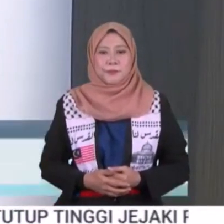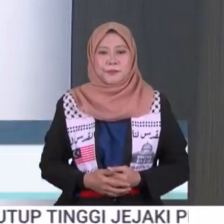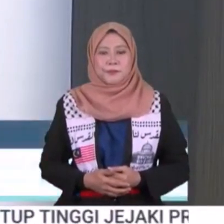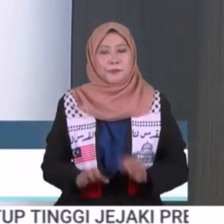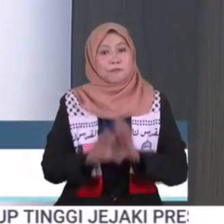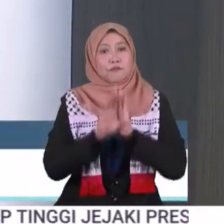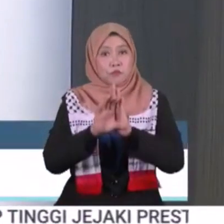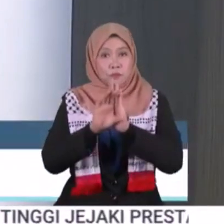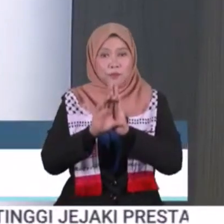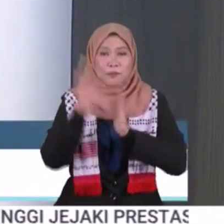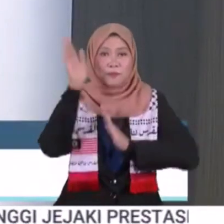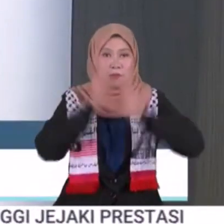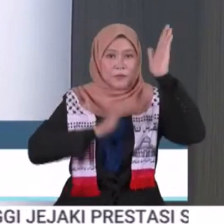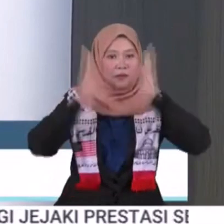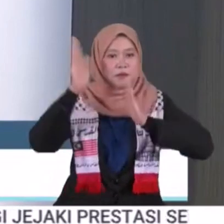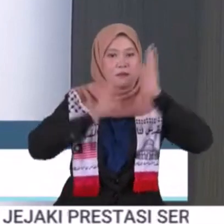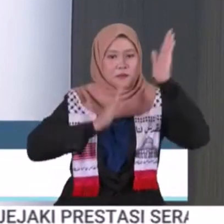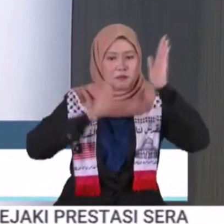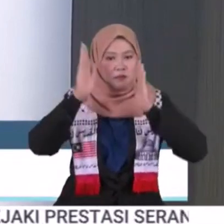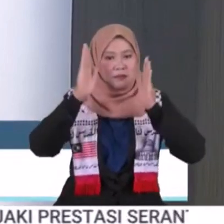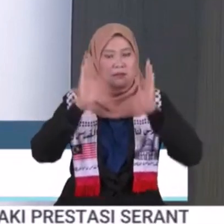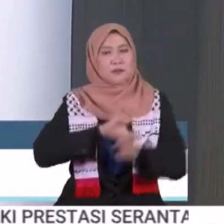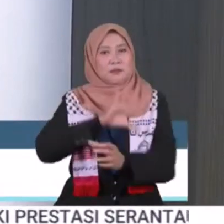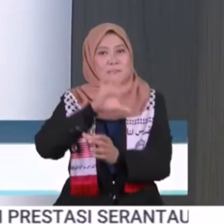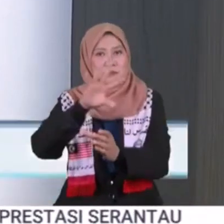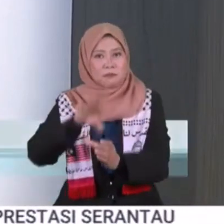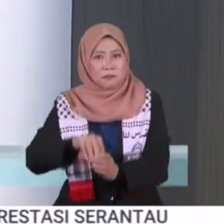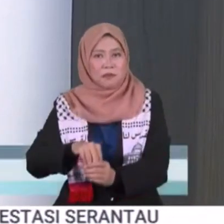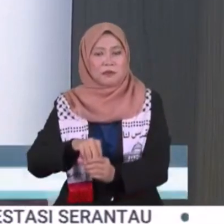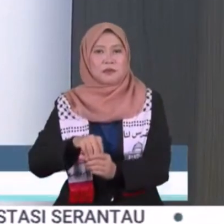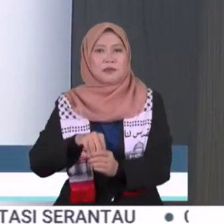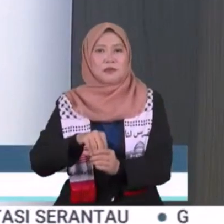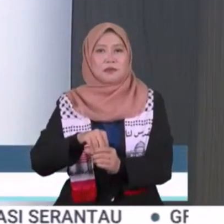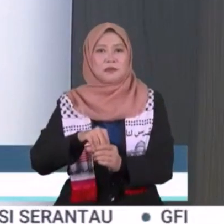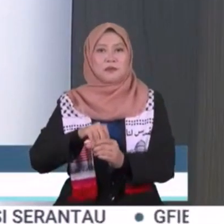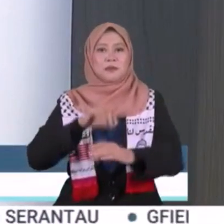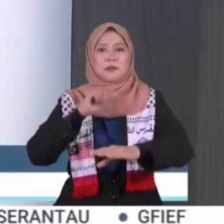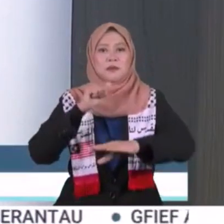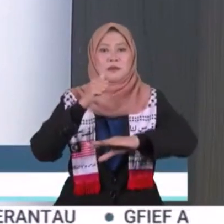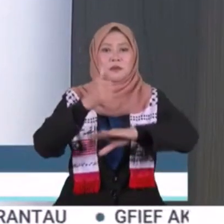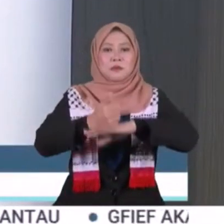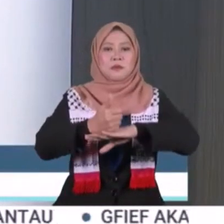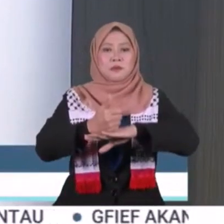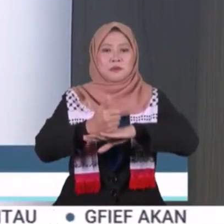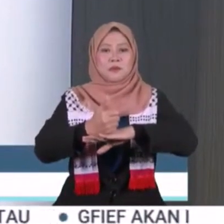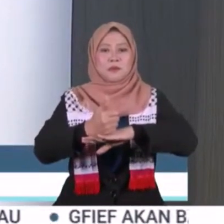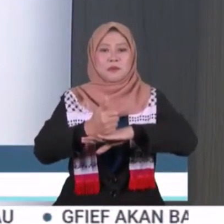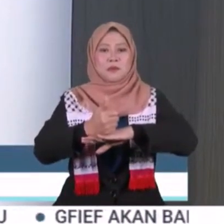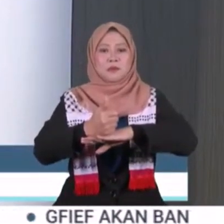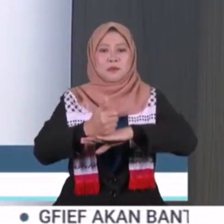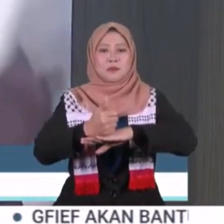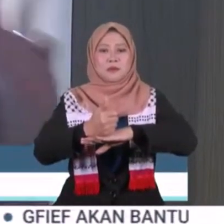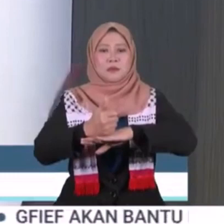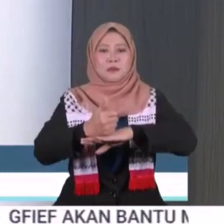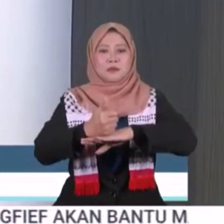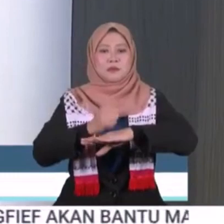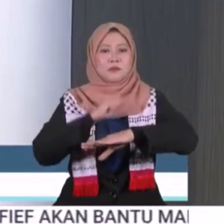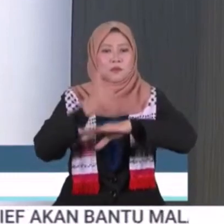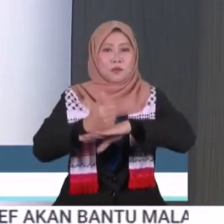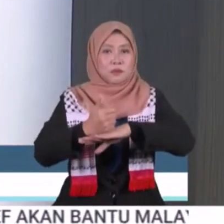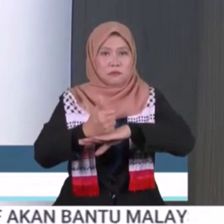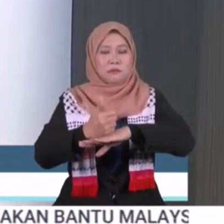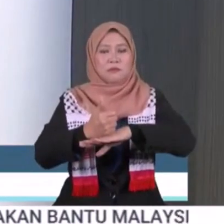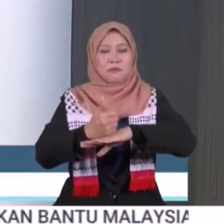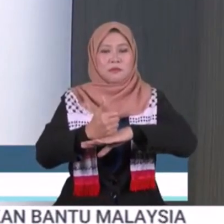Sebagai contoh, Malaysia telah pun terlibat dalam penubuhan non-aligned movement. Ini adalah